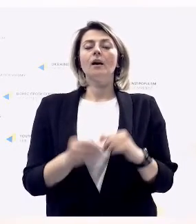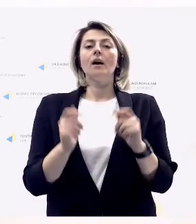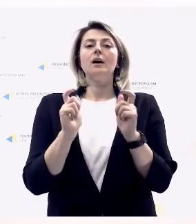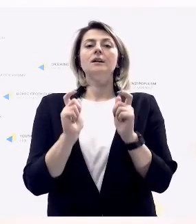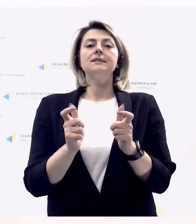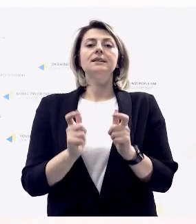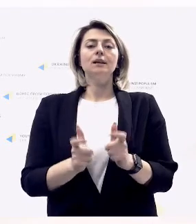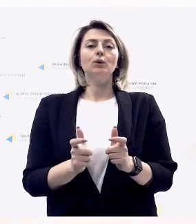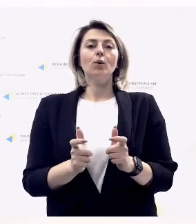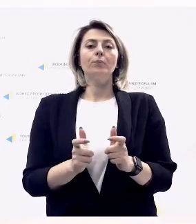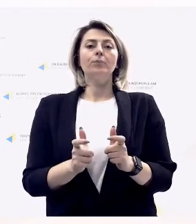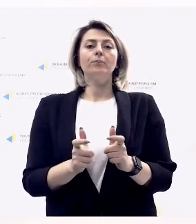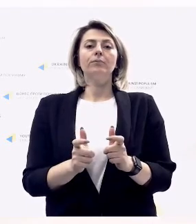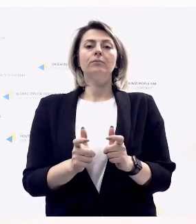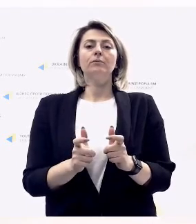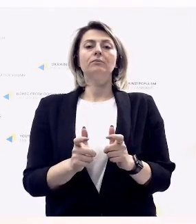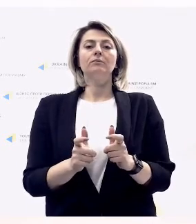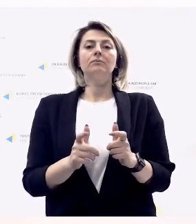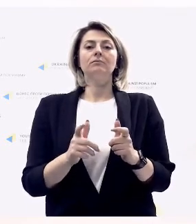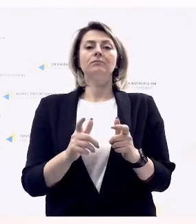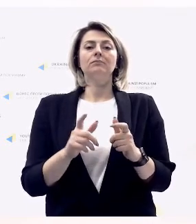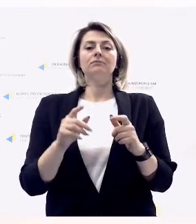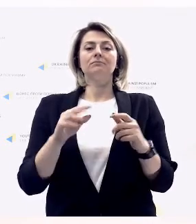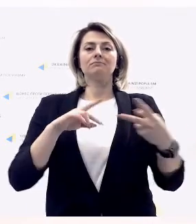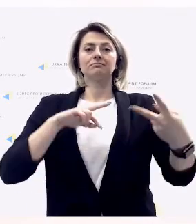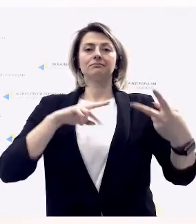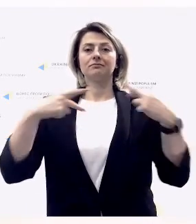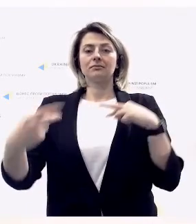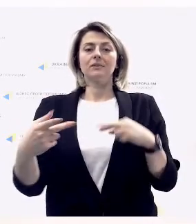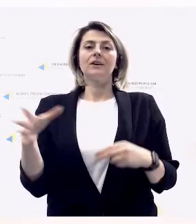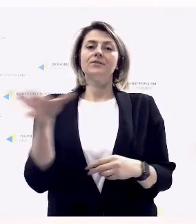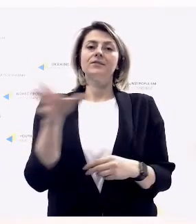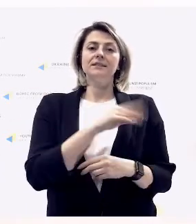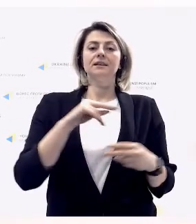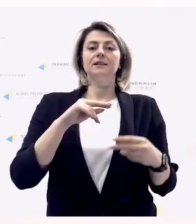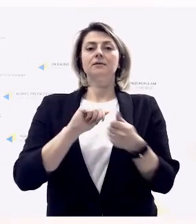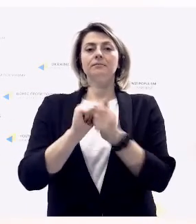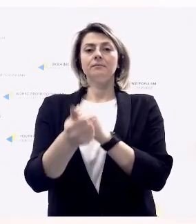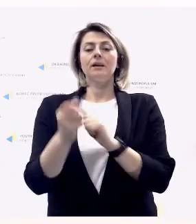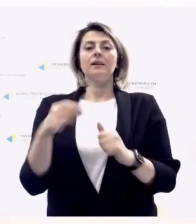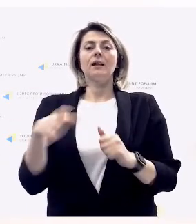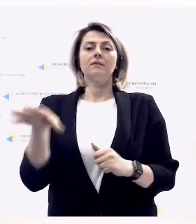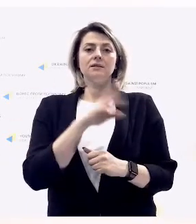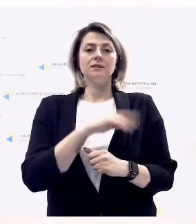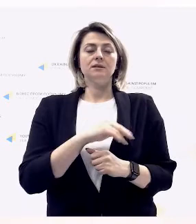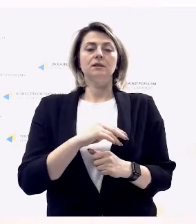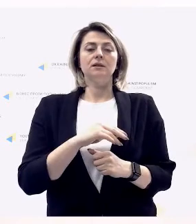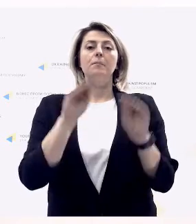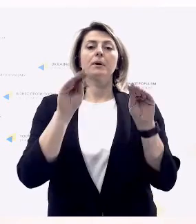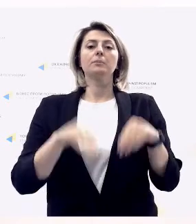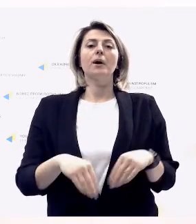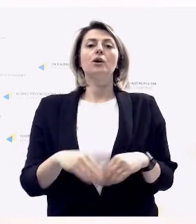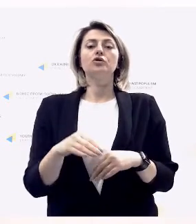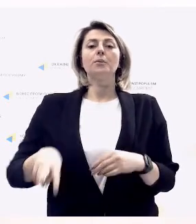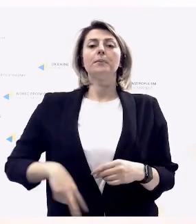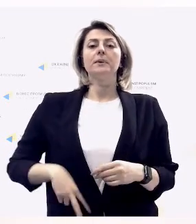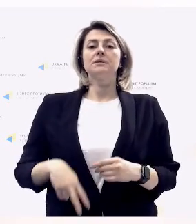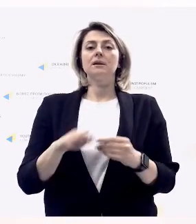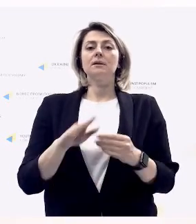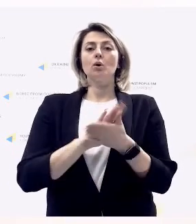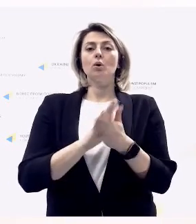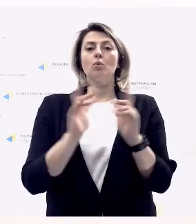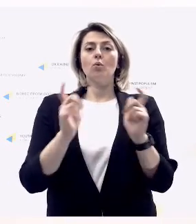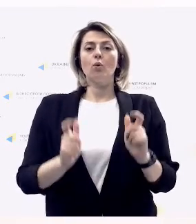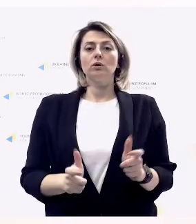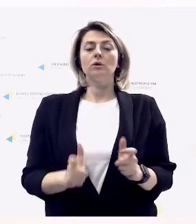згідно з механізмом «всіх на всіх», передбаченим Мінськими угодами. Проводячи конфіденційні